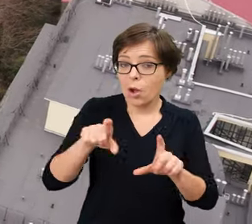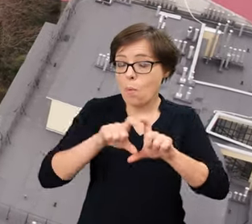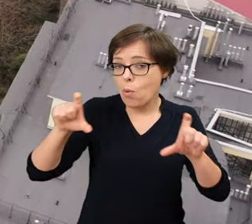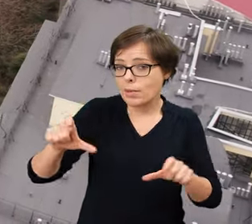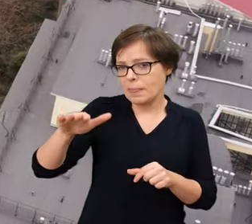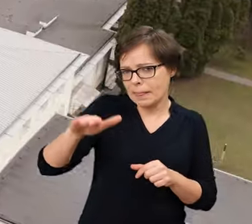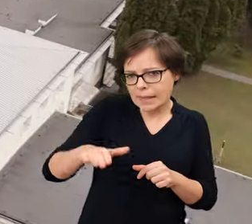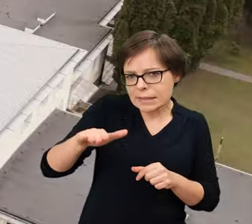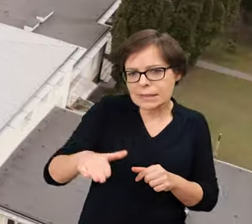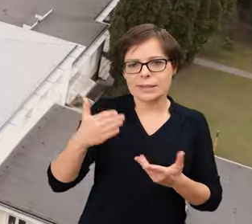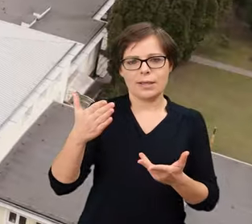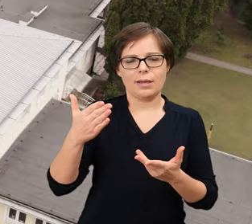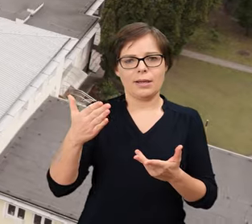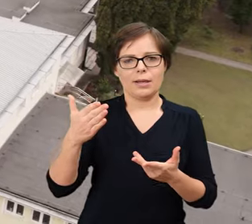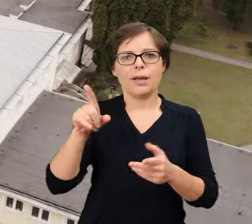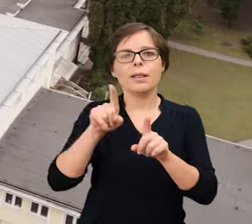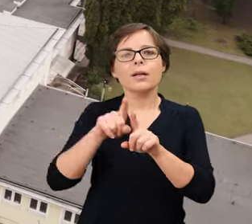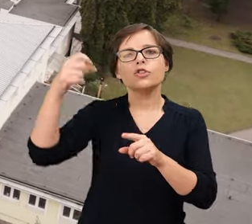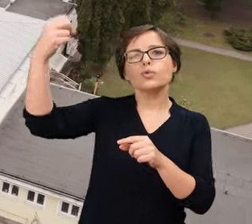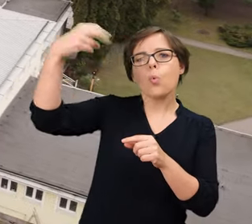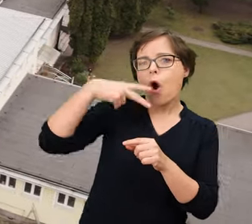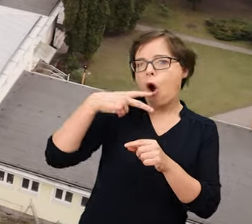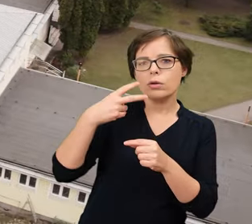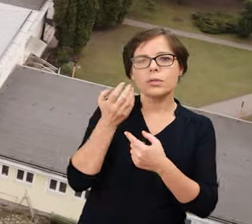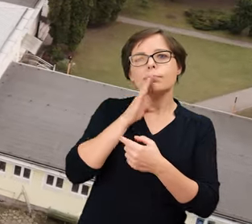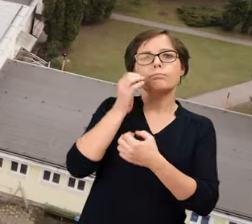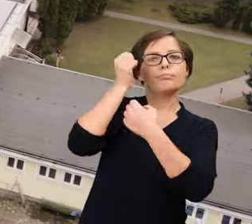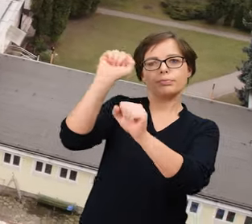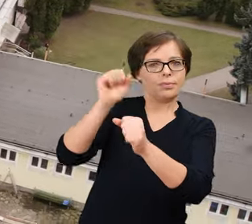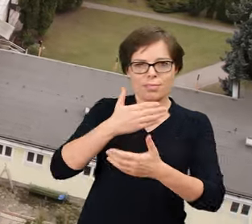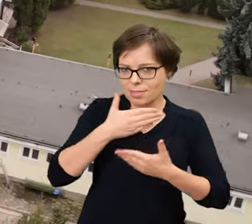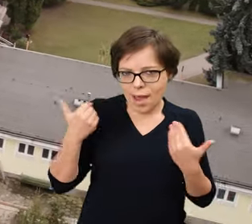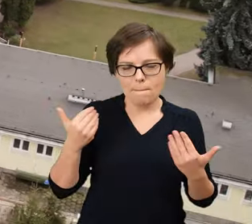nie zasłaniający zachodniego światła, które wpada tu